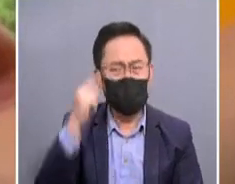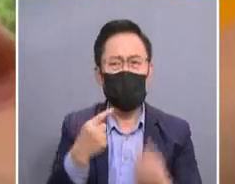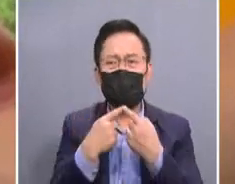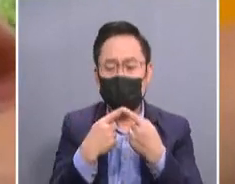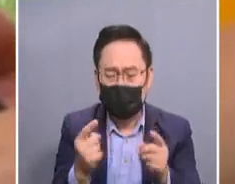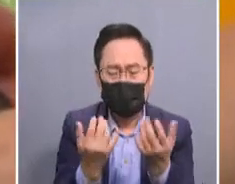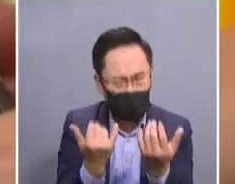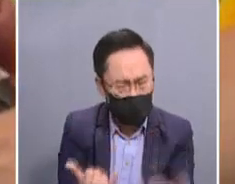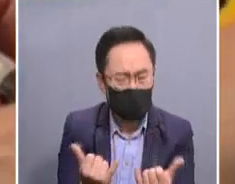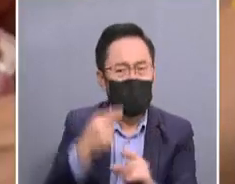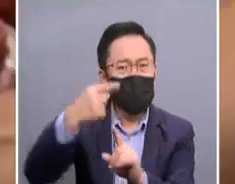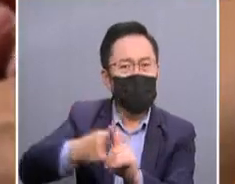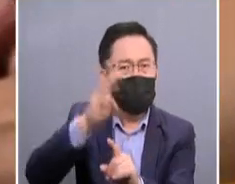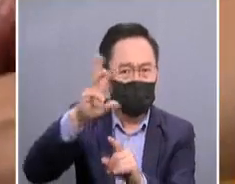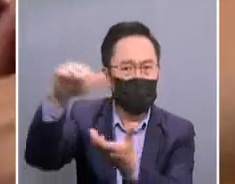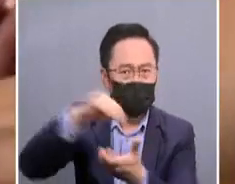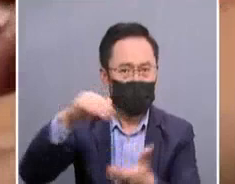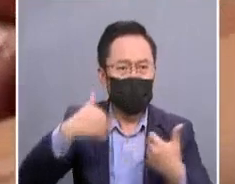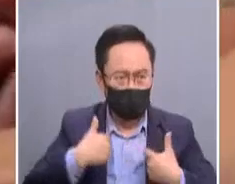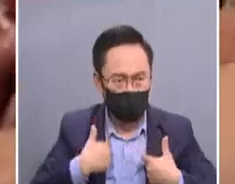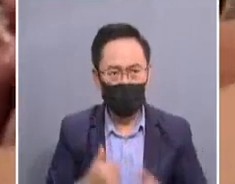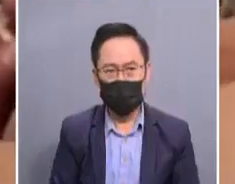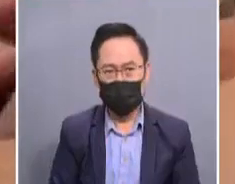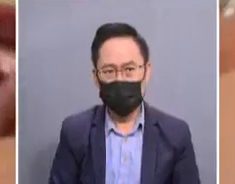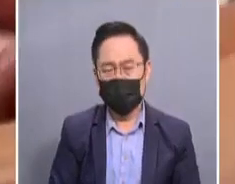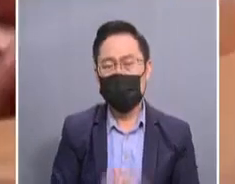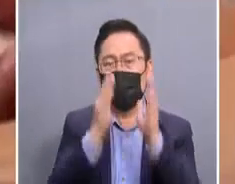พราะฉะนั้นกทม.เขาก็ใช้วิธีประมาณการไปว่